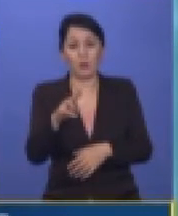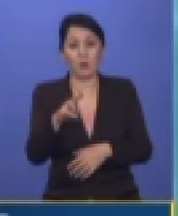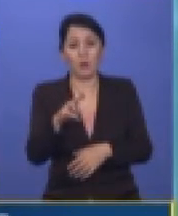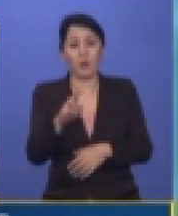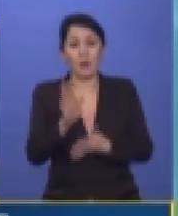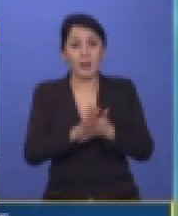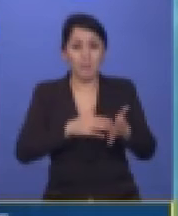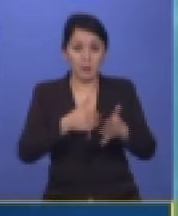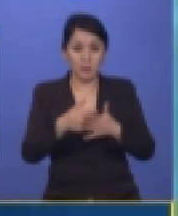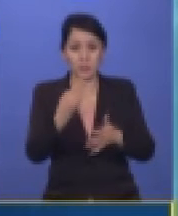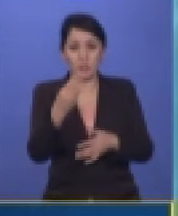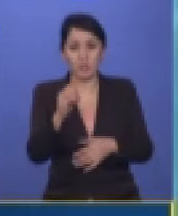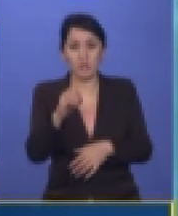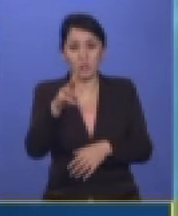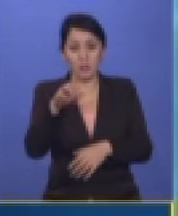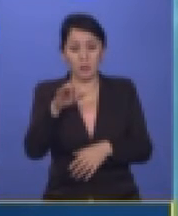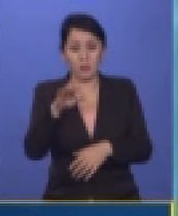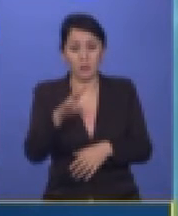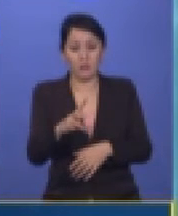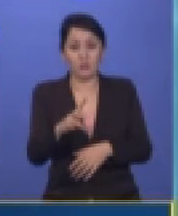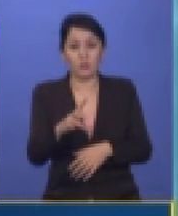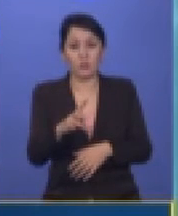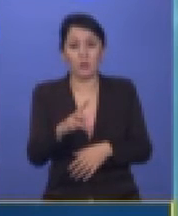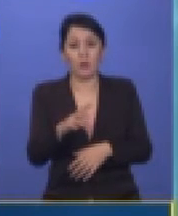щели, сделать притопочные листы